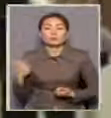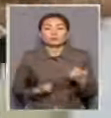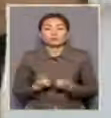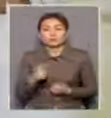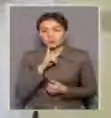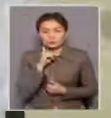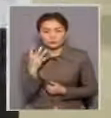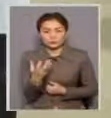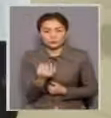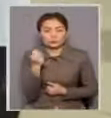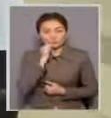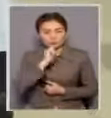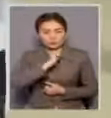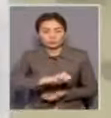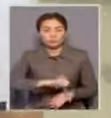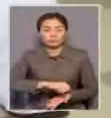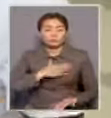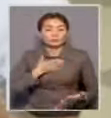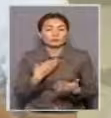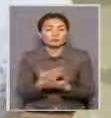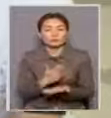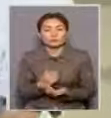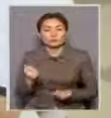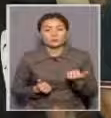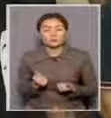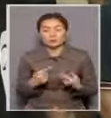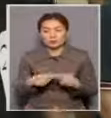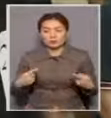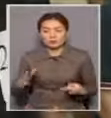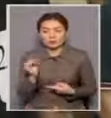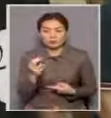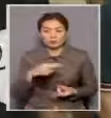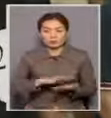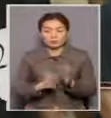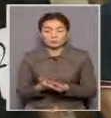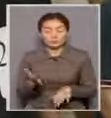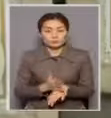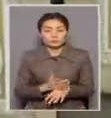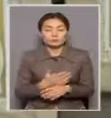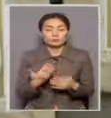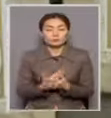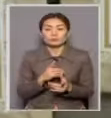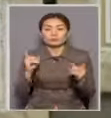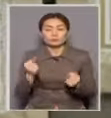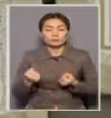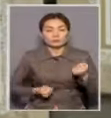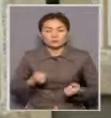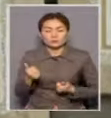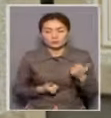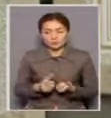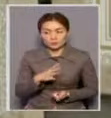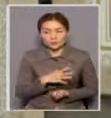додаға жастармен бірге ардагерлер де белсенді қатысты. Сайыс спорттың бірнеше түрінен ұйымдастырылды. Хабар іздеуге атты жүгіруден өткен